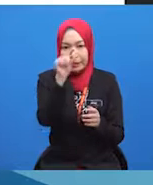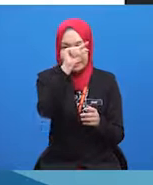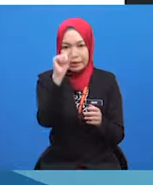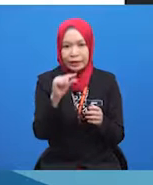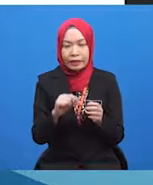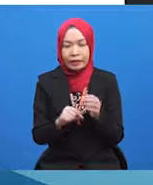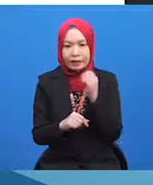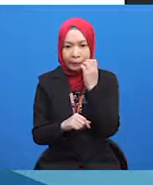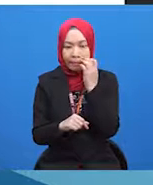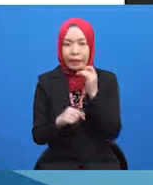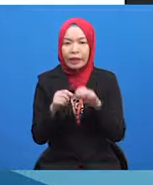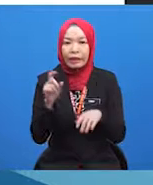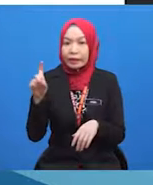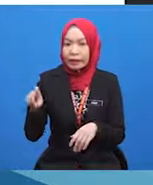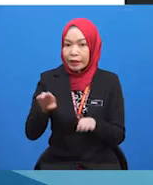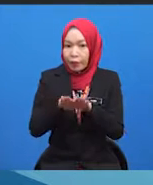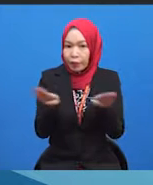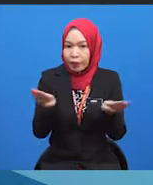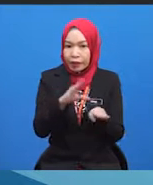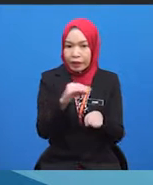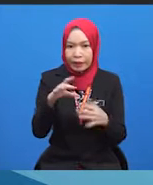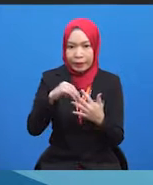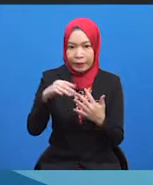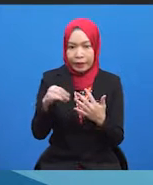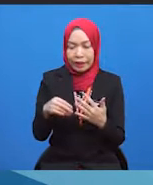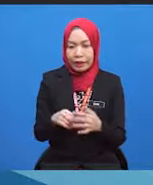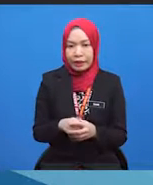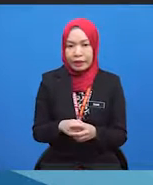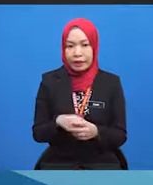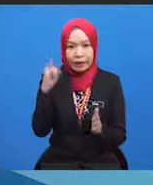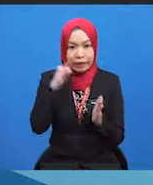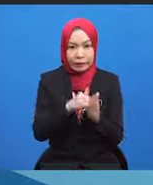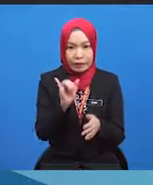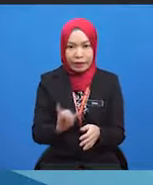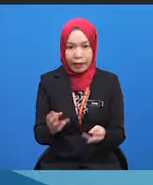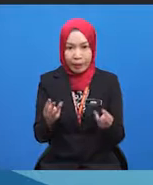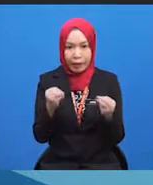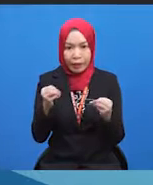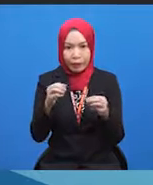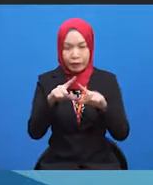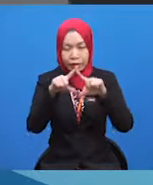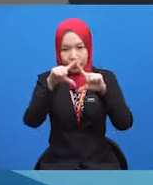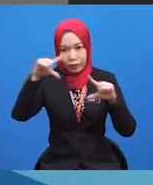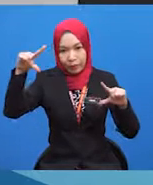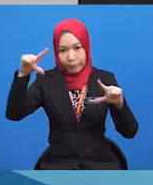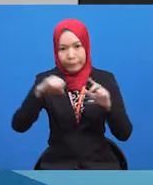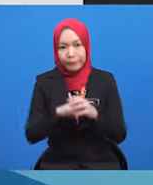Kemudian, klik open untuk memilih imej yang ingin di-crop.